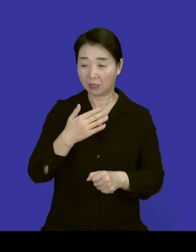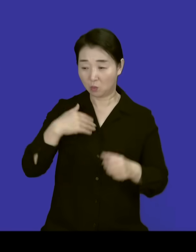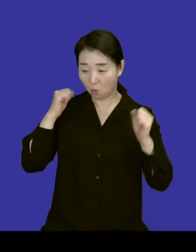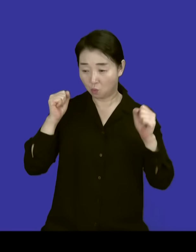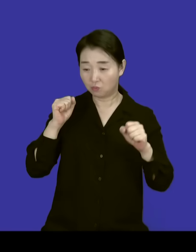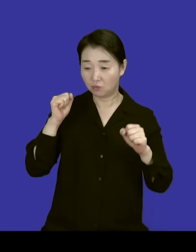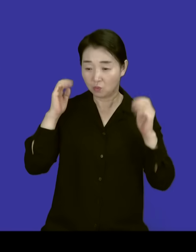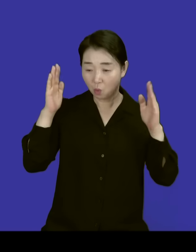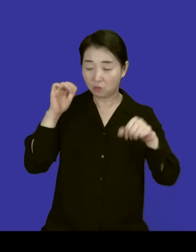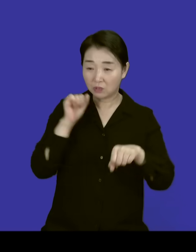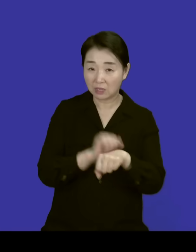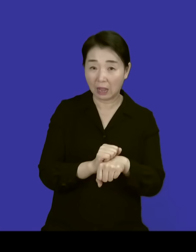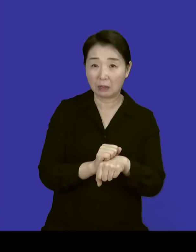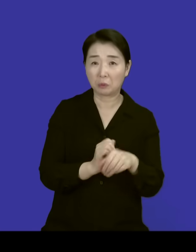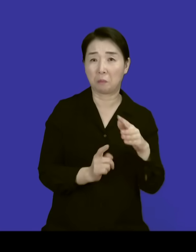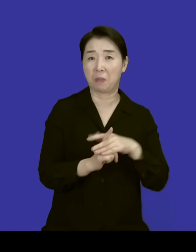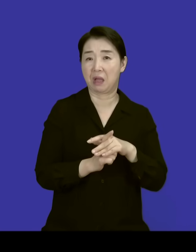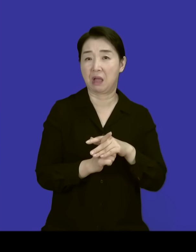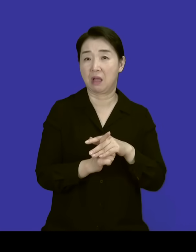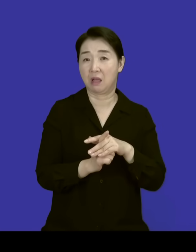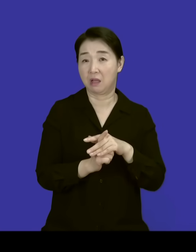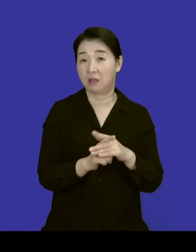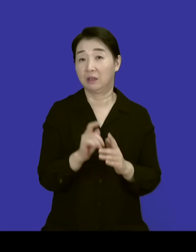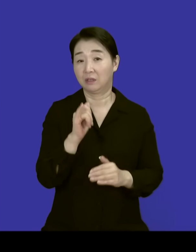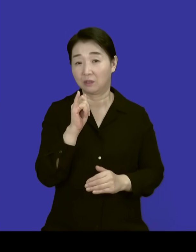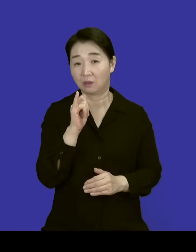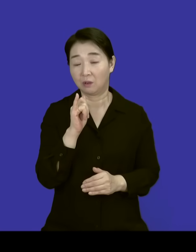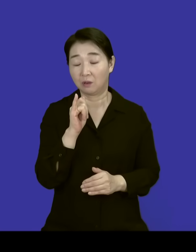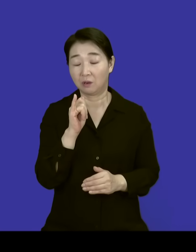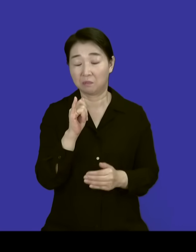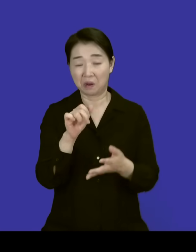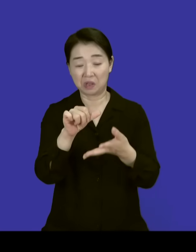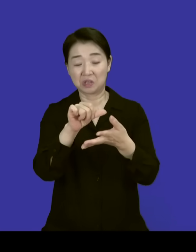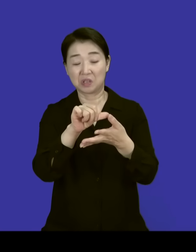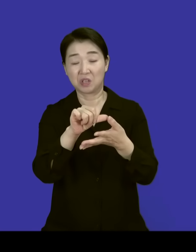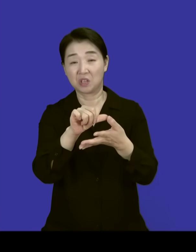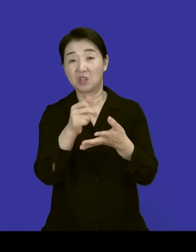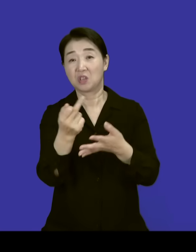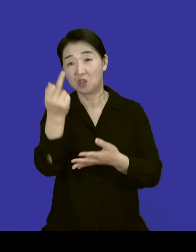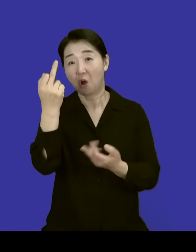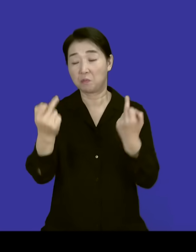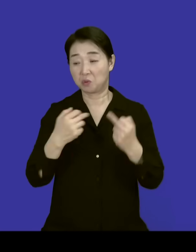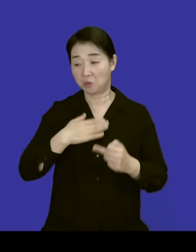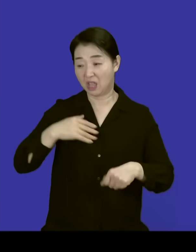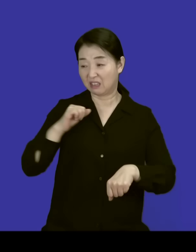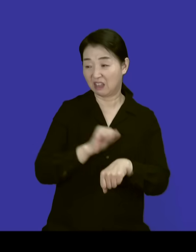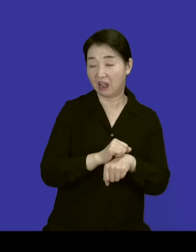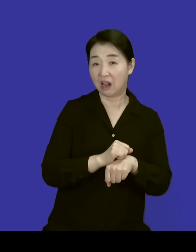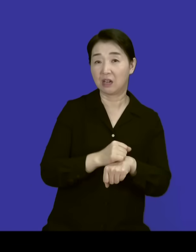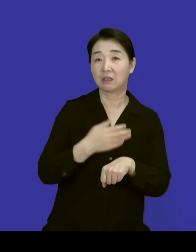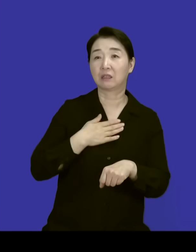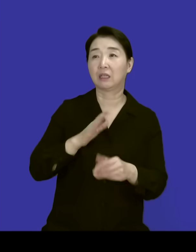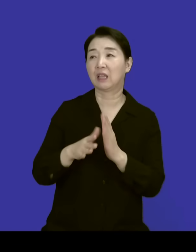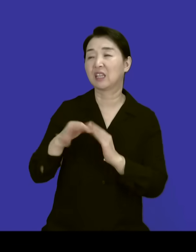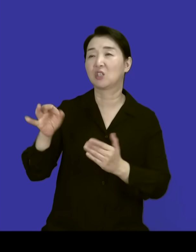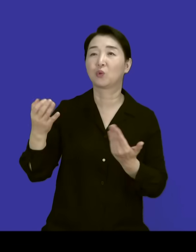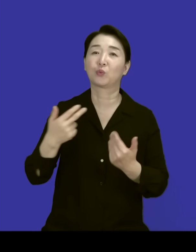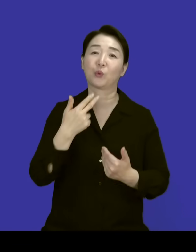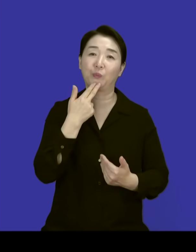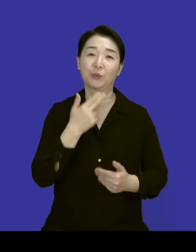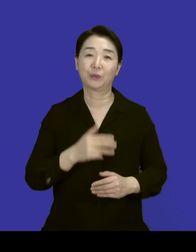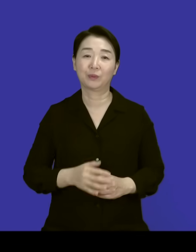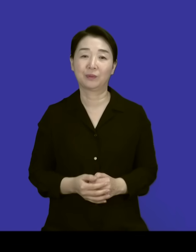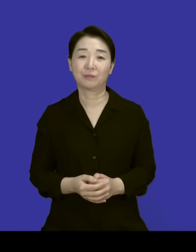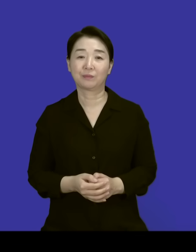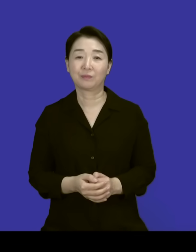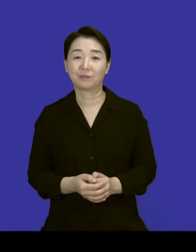좀 유별나게 좀 튀거나 좀 이렇게 형보다 좀 우월하게 약간 보이는 게 있으면은 그거를 좀 인정을 안 하셨어요, 저를. 네,